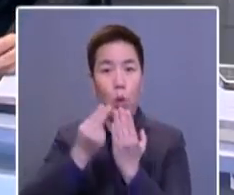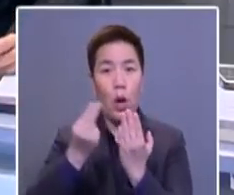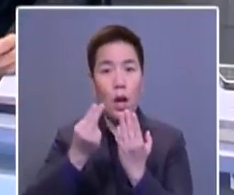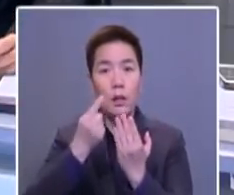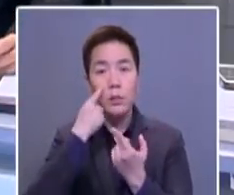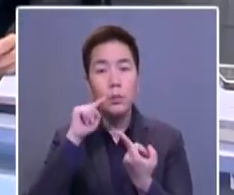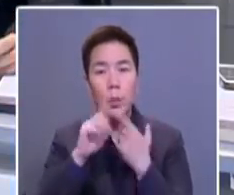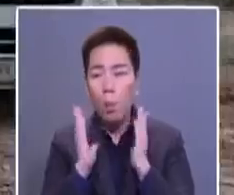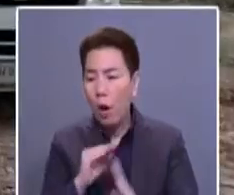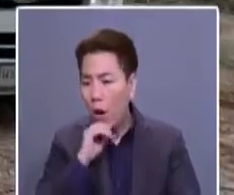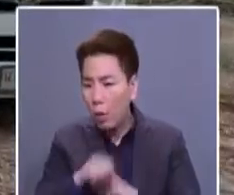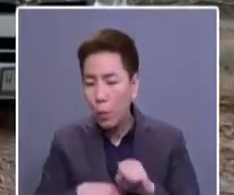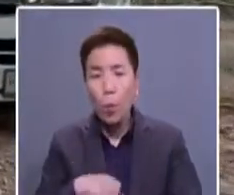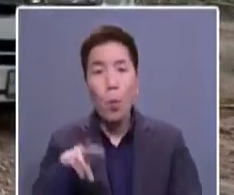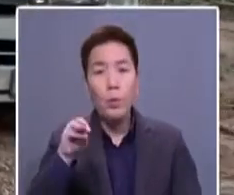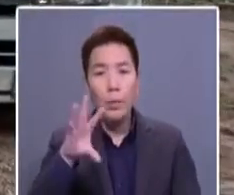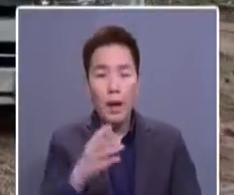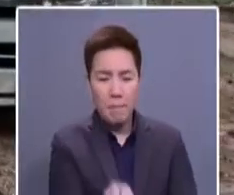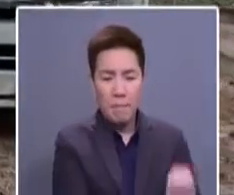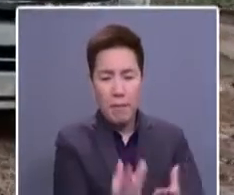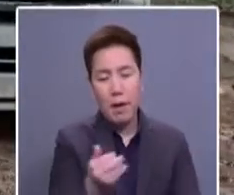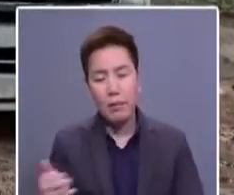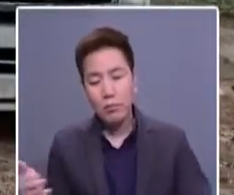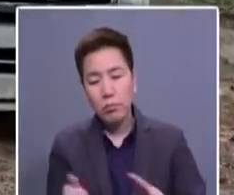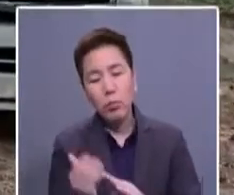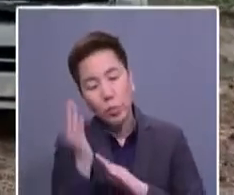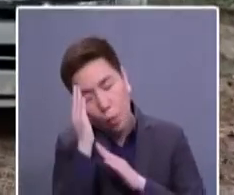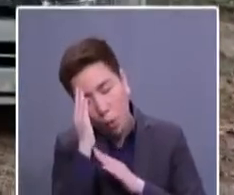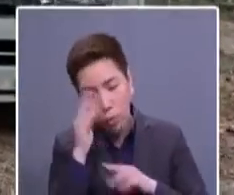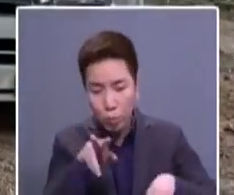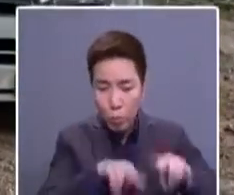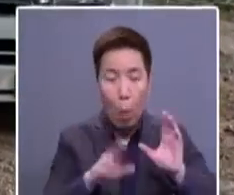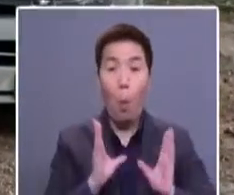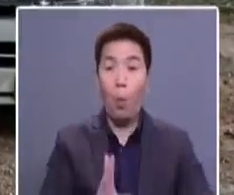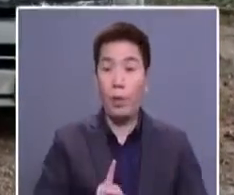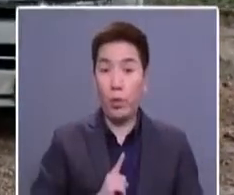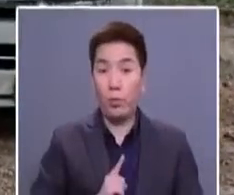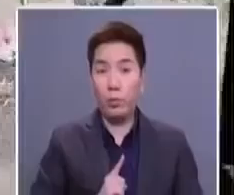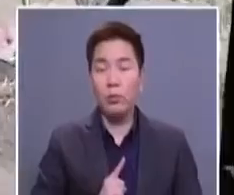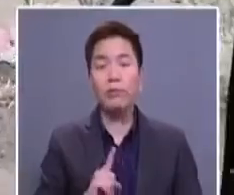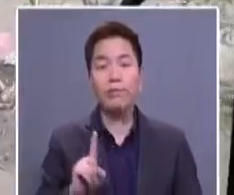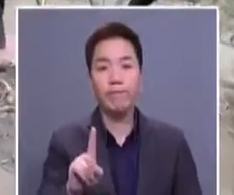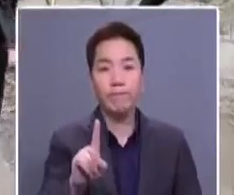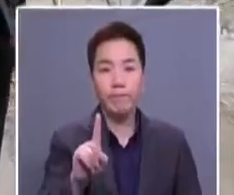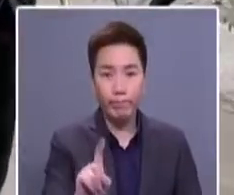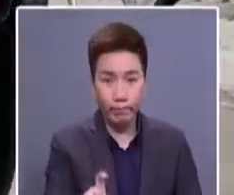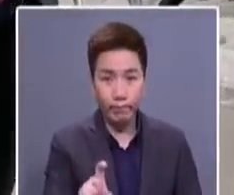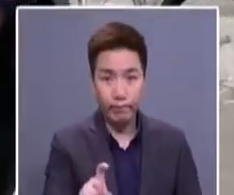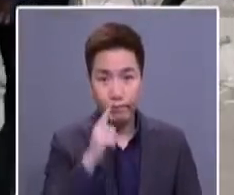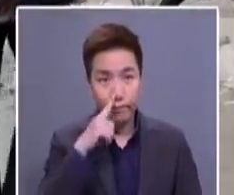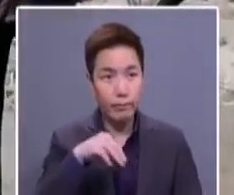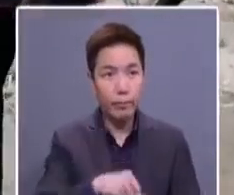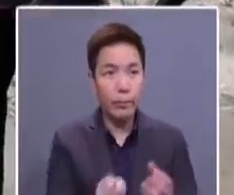นะคะมีผู้ชายคนหนึ่งอายุ 65ปีไปนอนเฝ้าสวนอยู่ที่ท้ายหมู่บ้านที่หนองคายคนเดียวค่ะคุณผู้ชมคะก็เสียชีวิตนะคะอยู่ที่